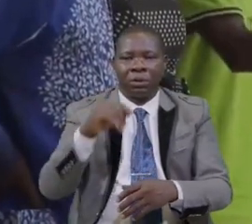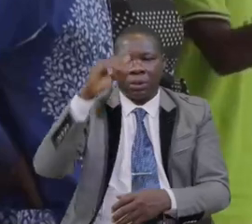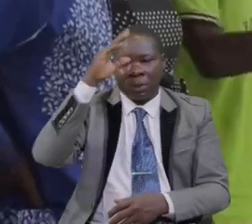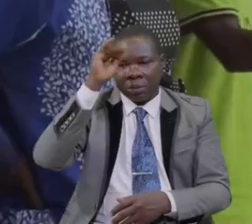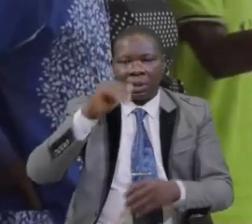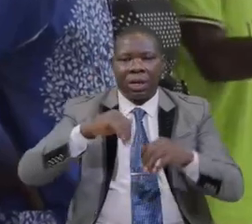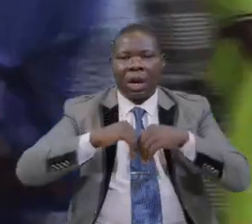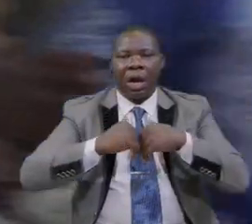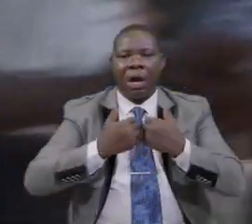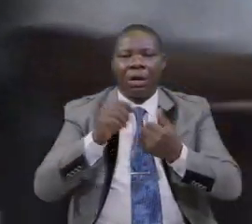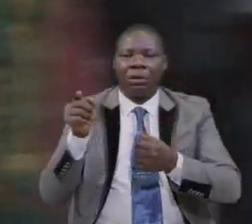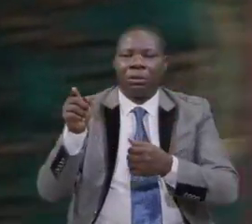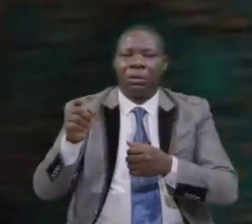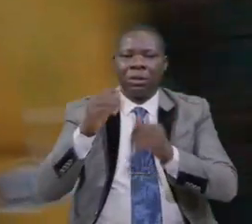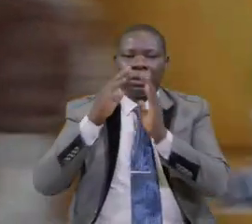Comme elle a tout quitté